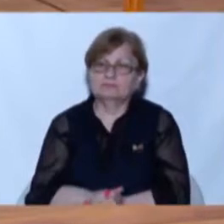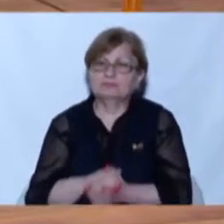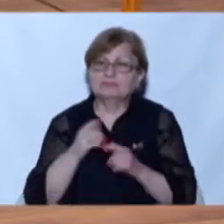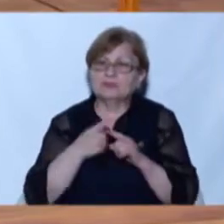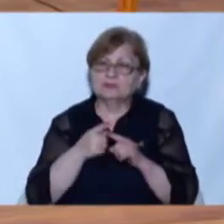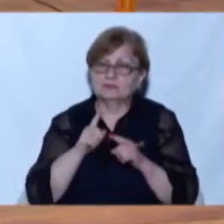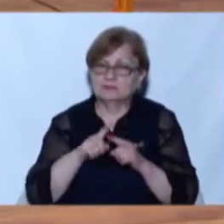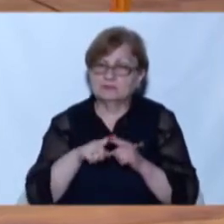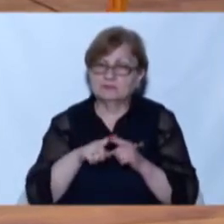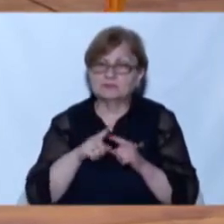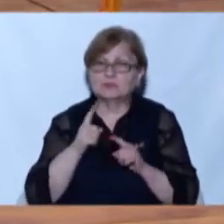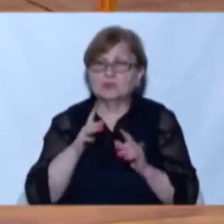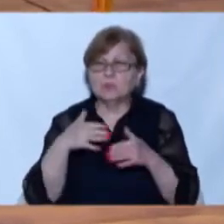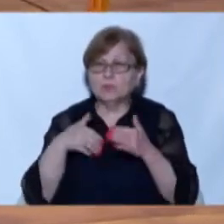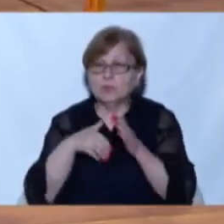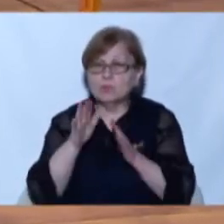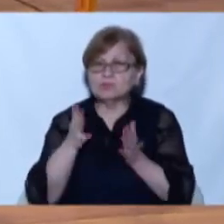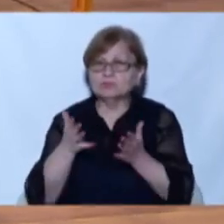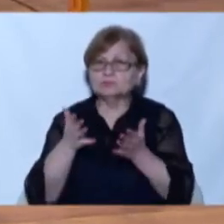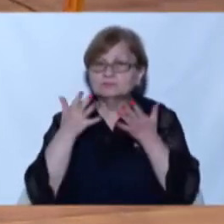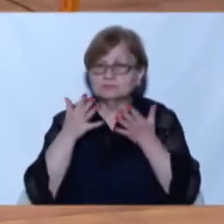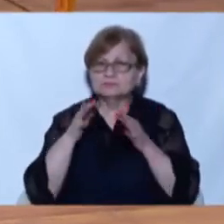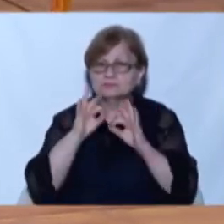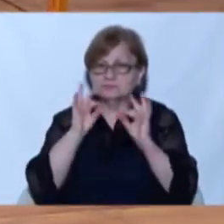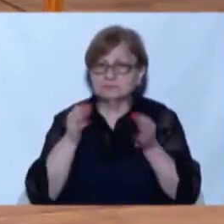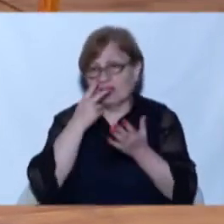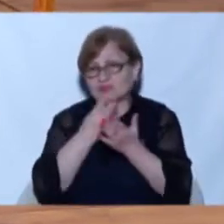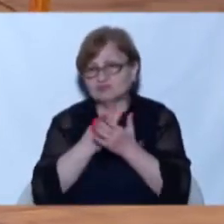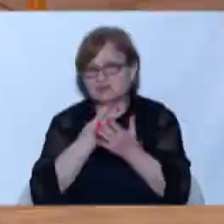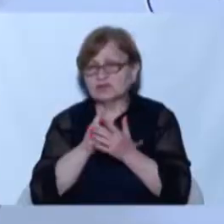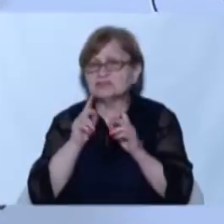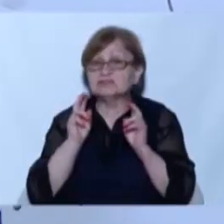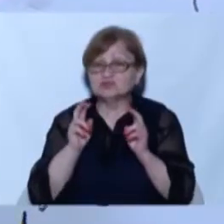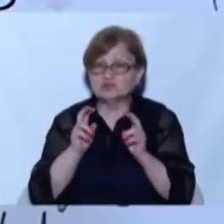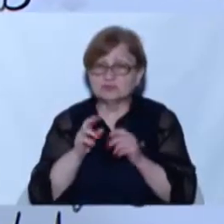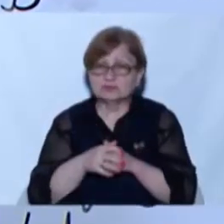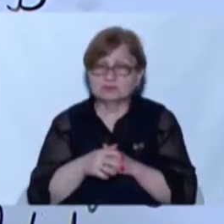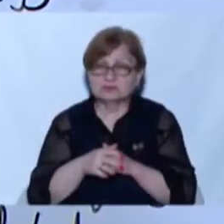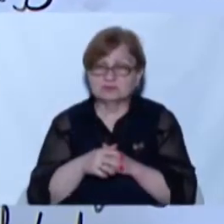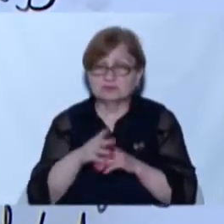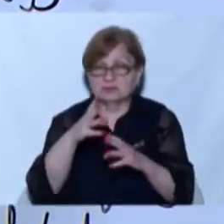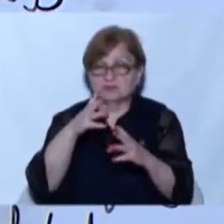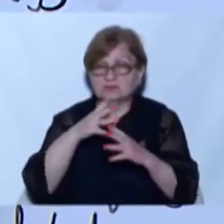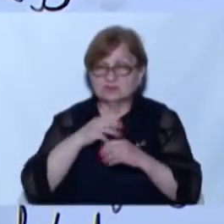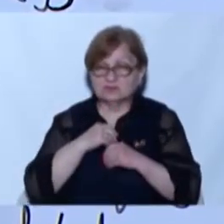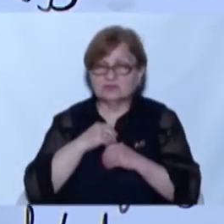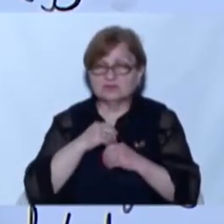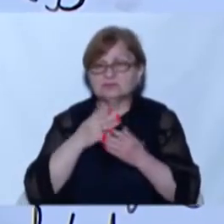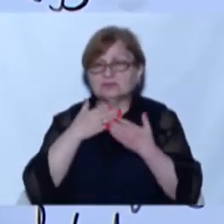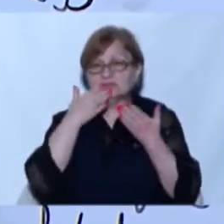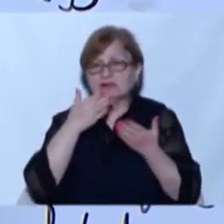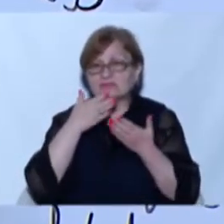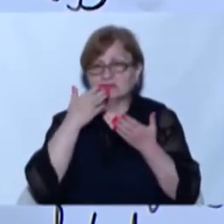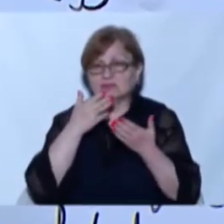იმისთვის, რომ უფრო თვალსაჩინოდ გაჩვენოთ, რას ნიშნავს ეს და თქვენთან ერთად წავიკითხო